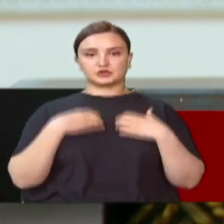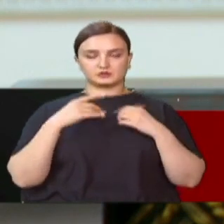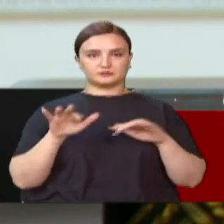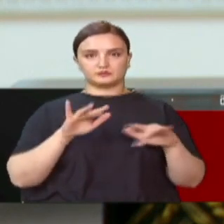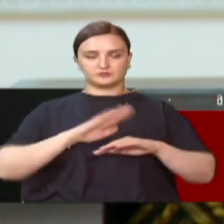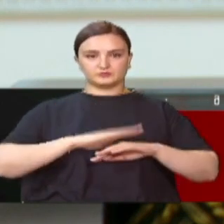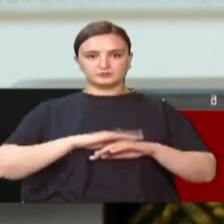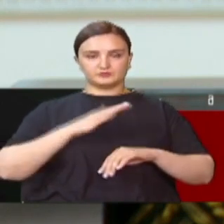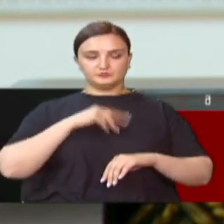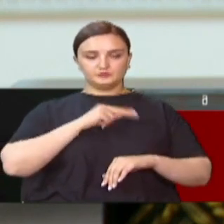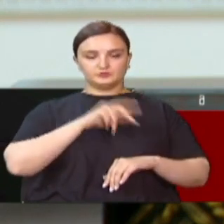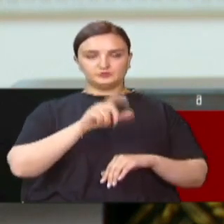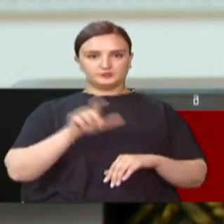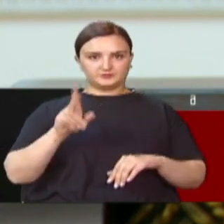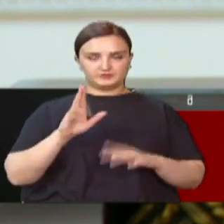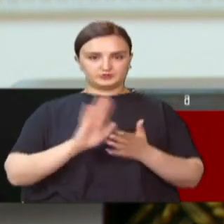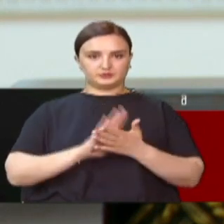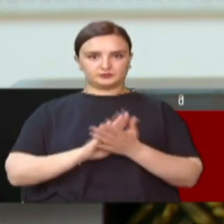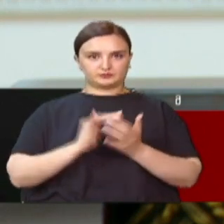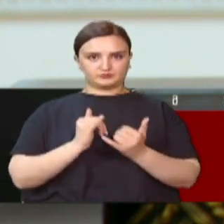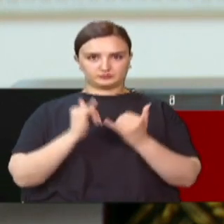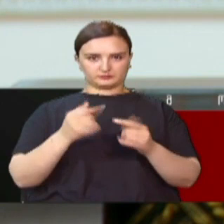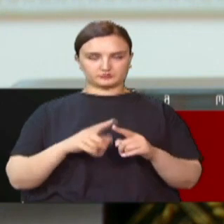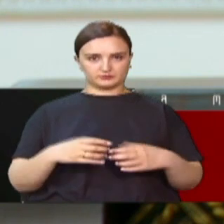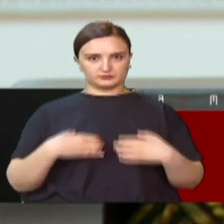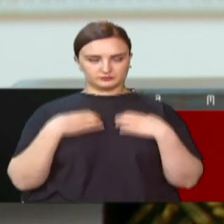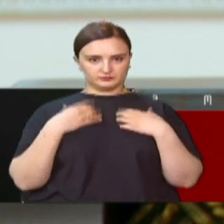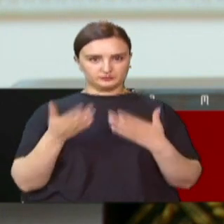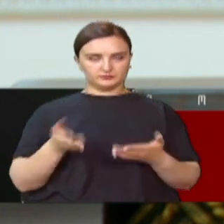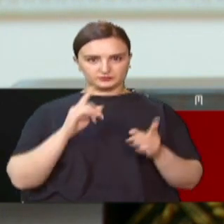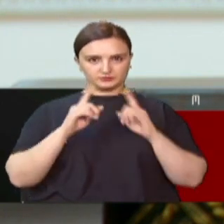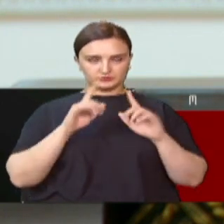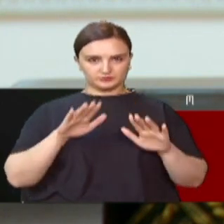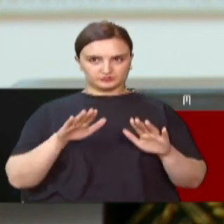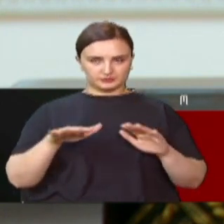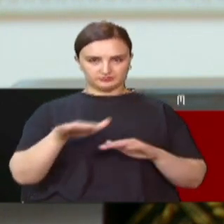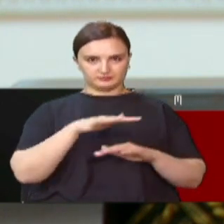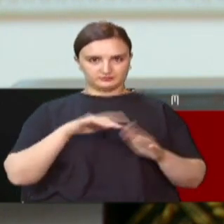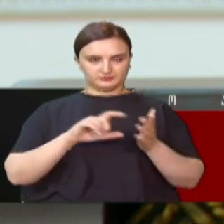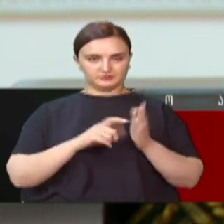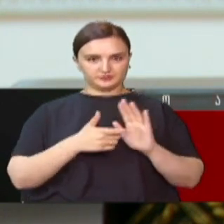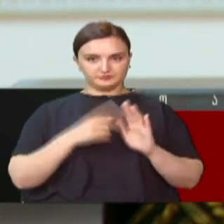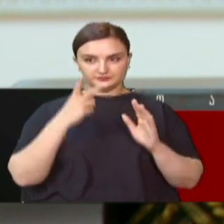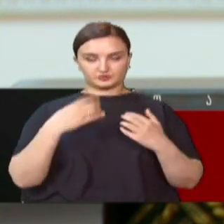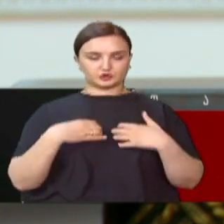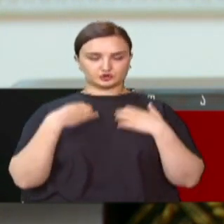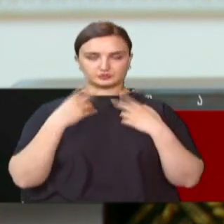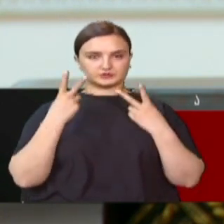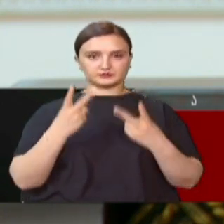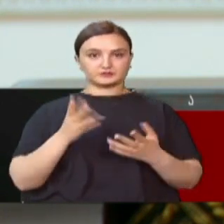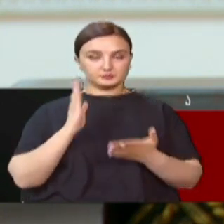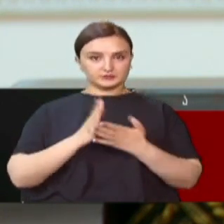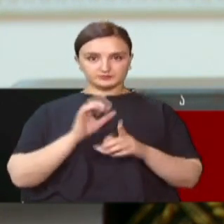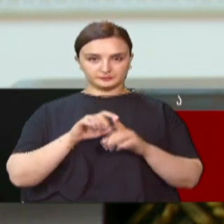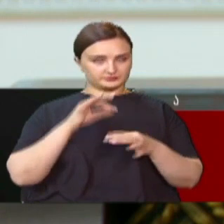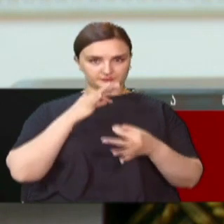იქცეოდნენ ჩემი კოლეგები, რომლებიც ტაშს უკრავდნენ აი ამ საშინელებას სხდომათა დარბაზში. ეს იყო ავაცანახავი პირდაპირ ამ